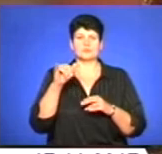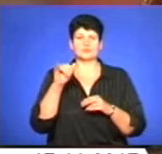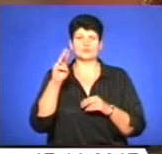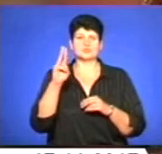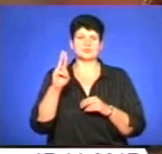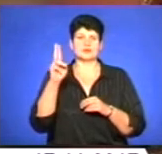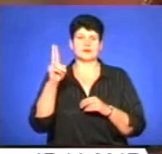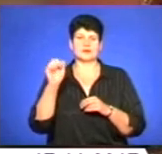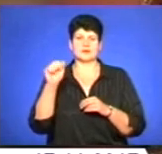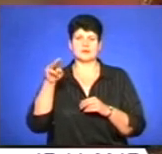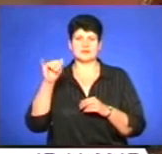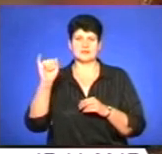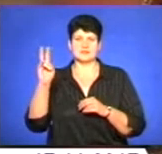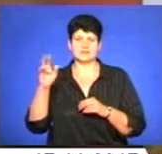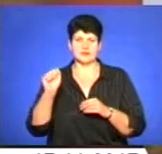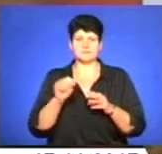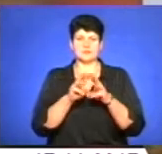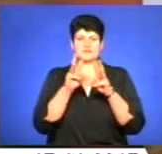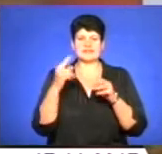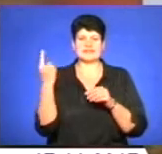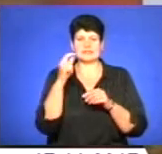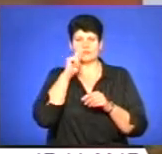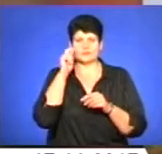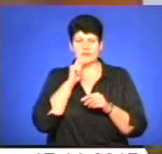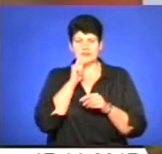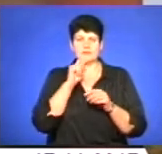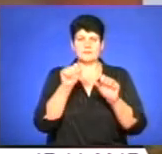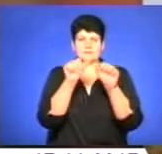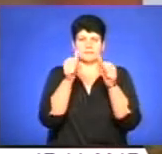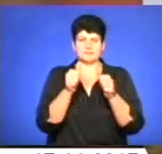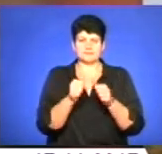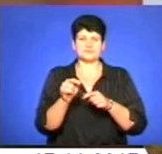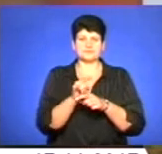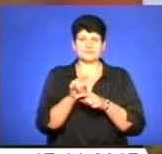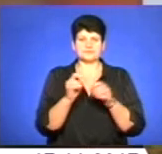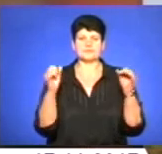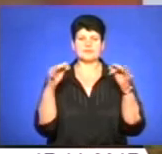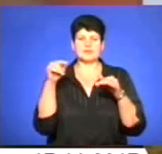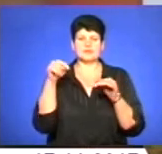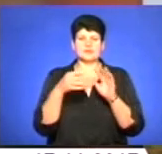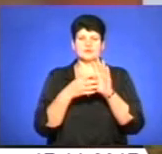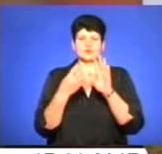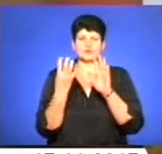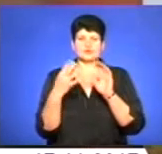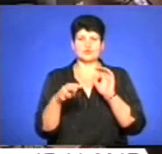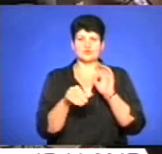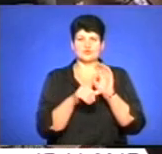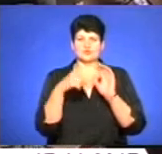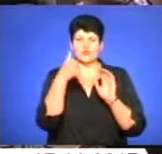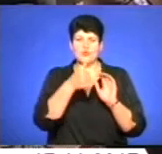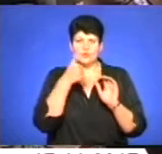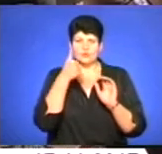участі відкрили і освятили єдиний в Україні меморіал пам'яті жертвам псевдособору 1946 року.